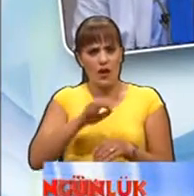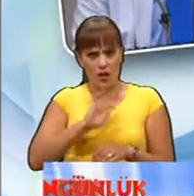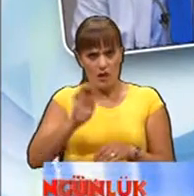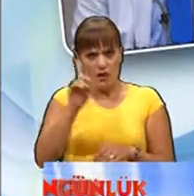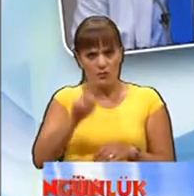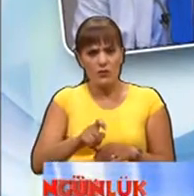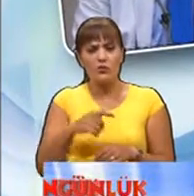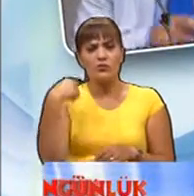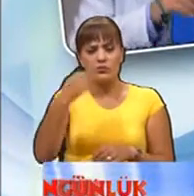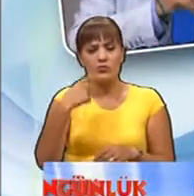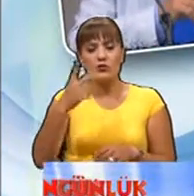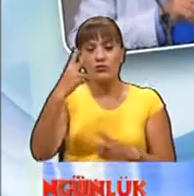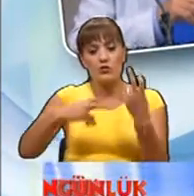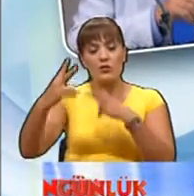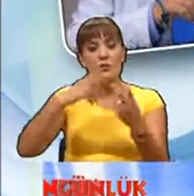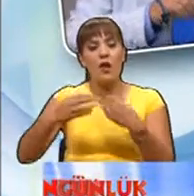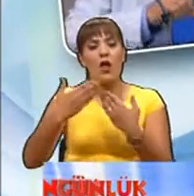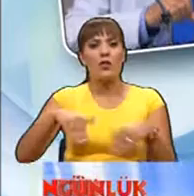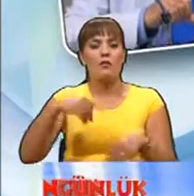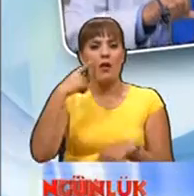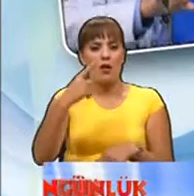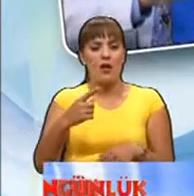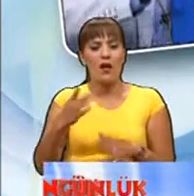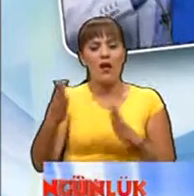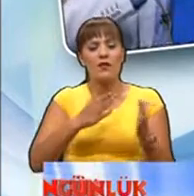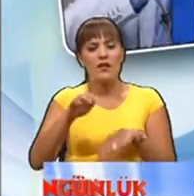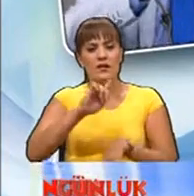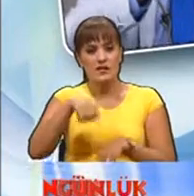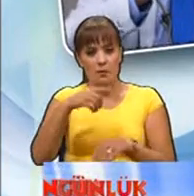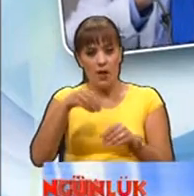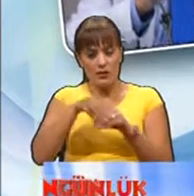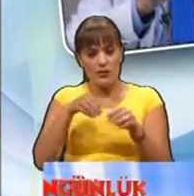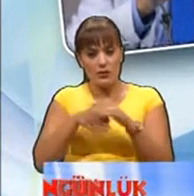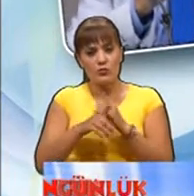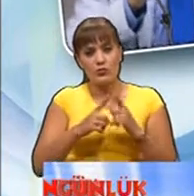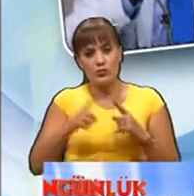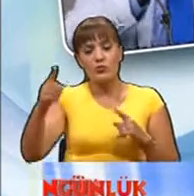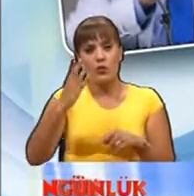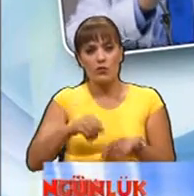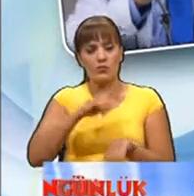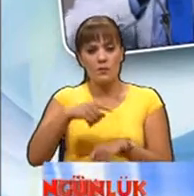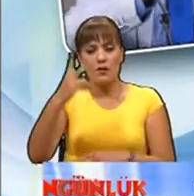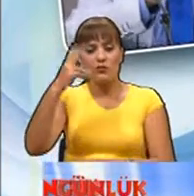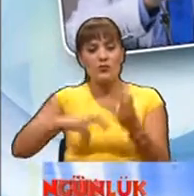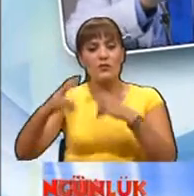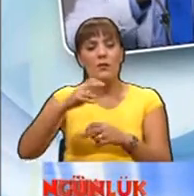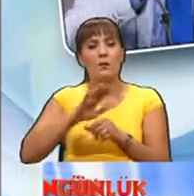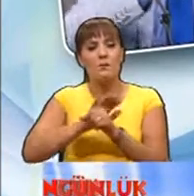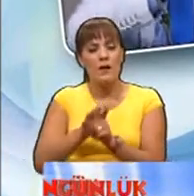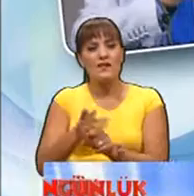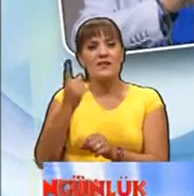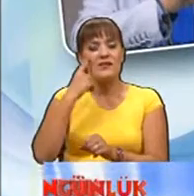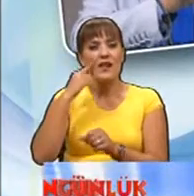mi? Yeterli, çünkü suistimal önlemeye yönelik. Araya zaman fasılası geçtiği takdirde suistimaller,